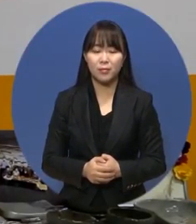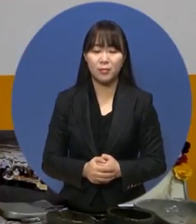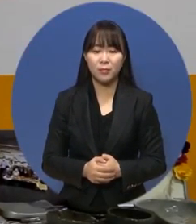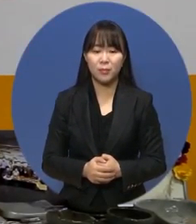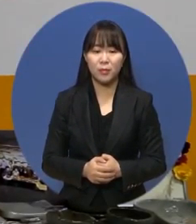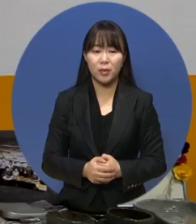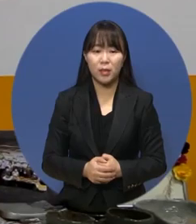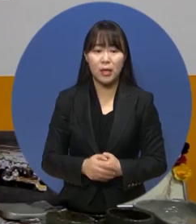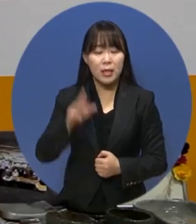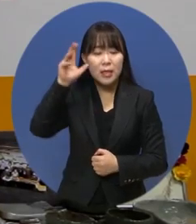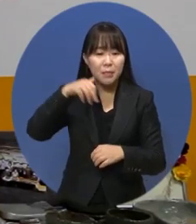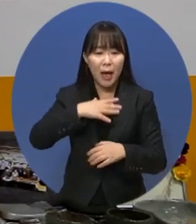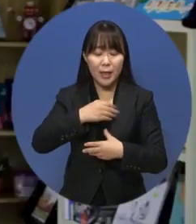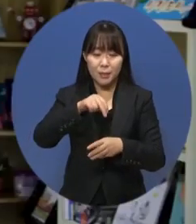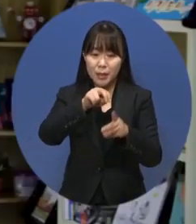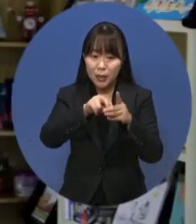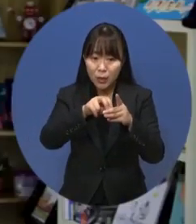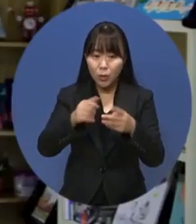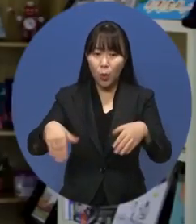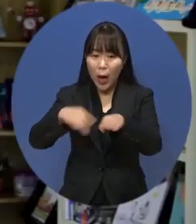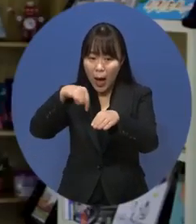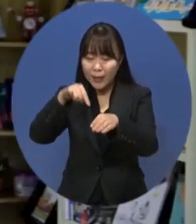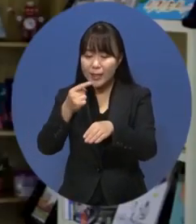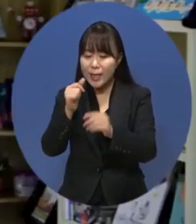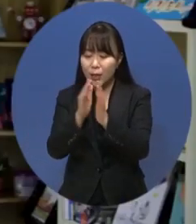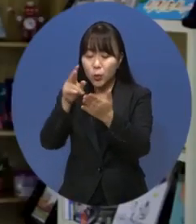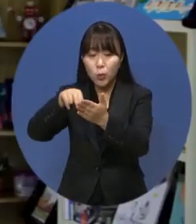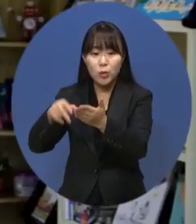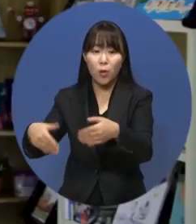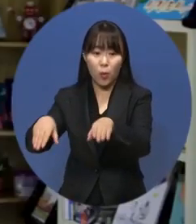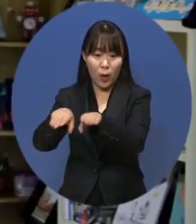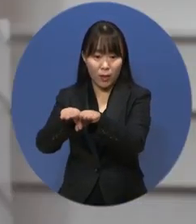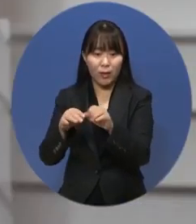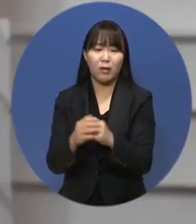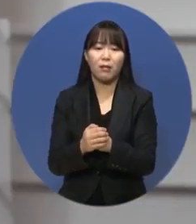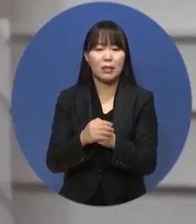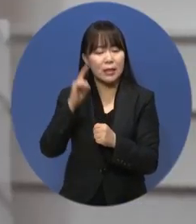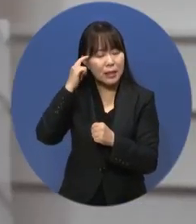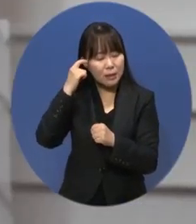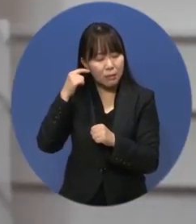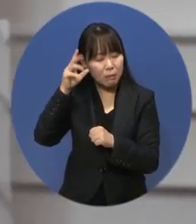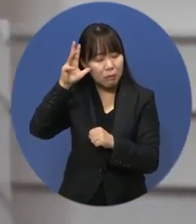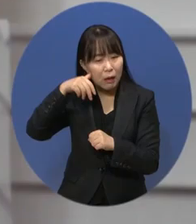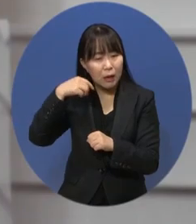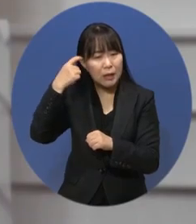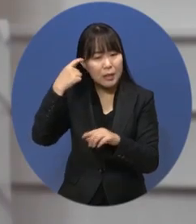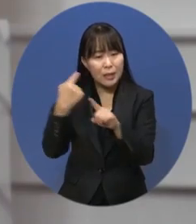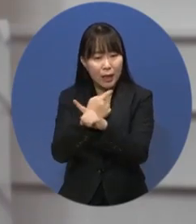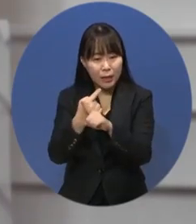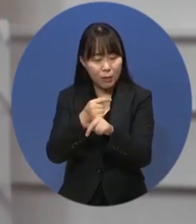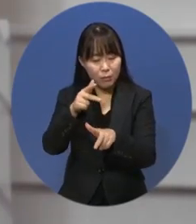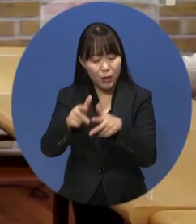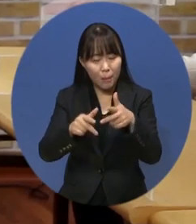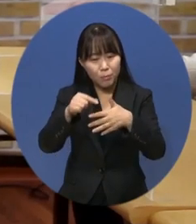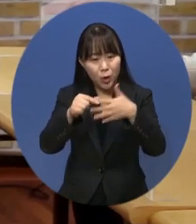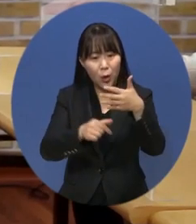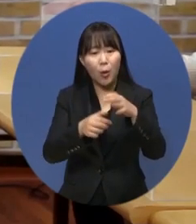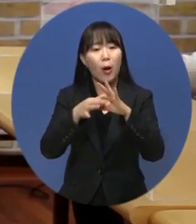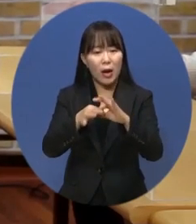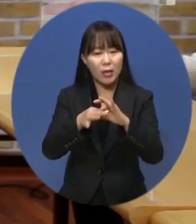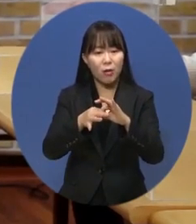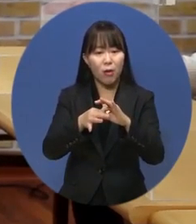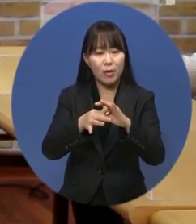파주시 치매안심센터와 관내 7개 작은 도서관은 치매인식 개선 프로그램을 진행하여 지역